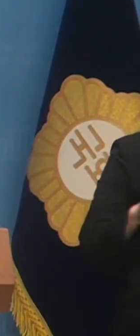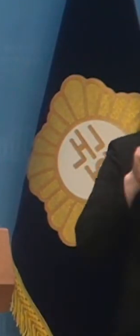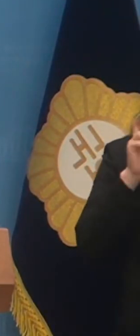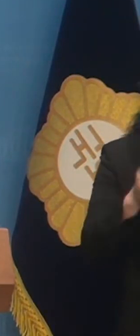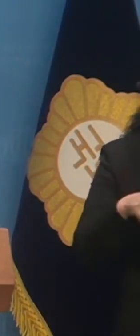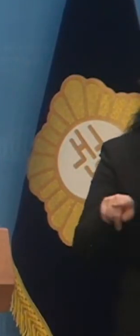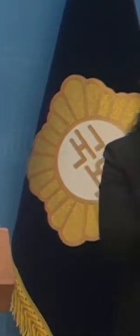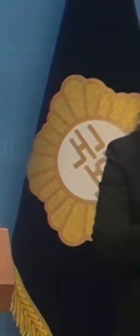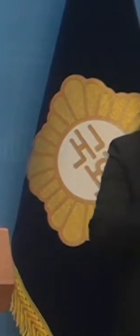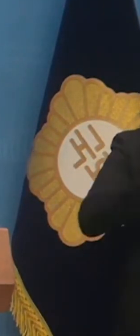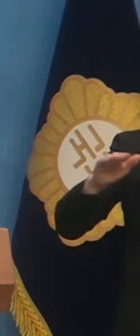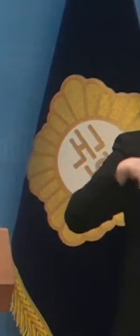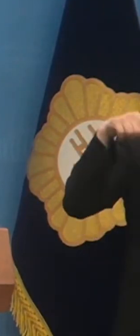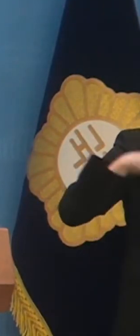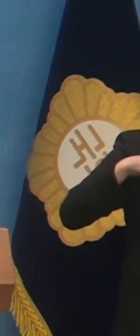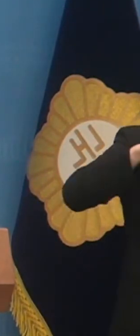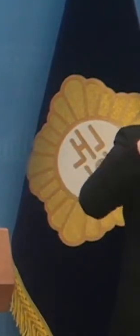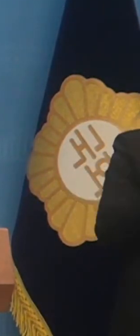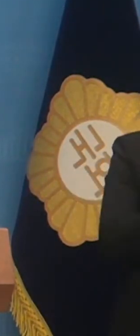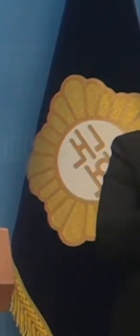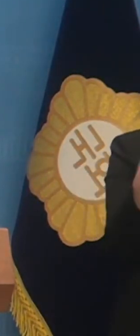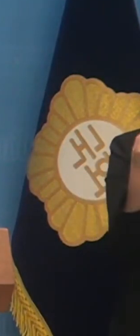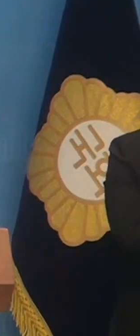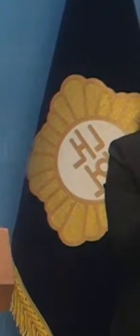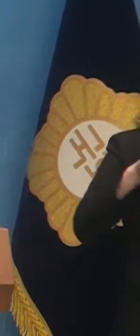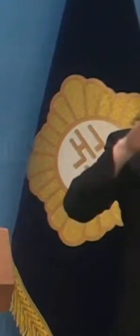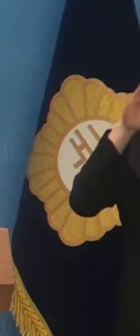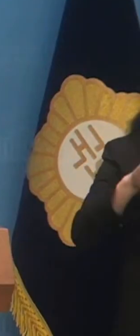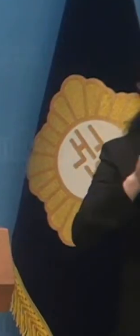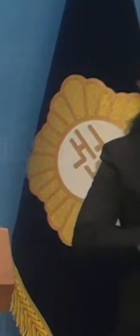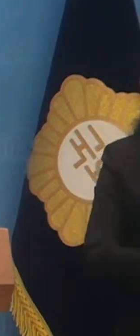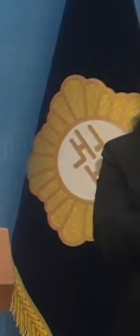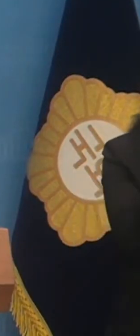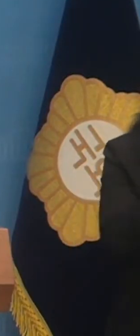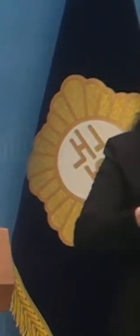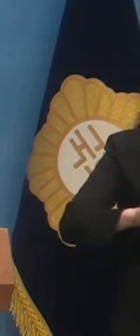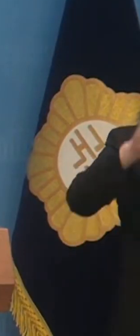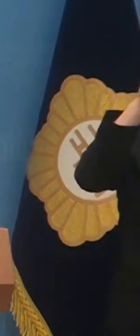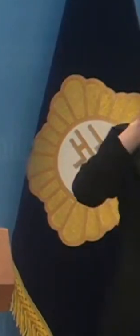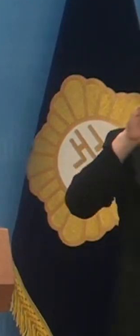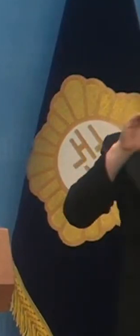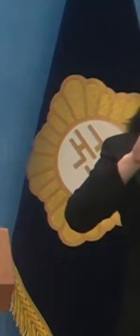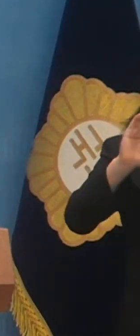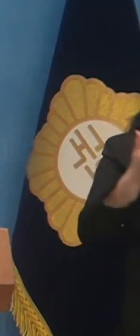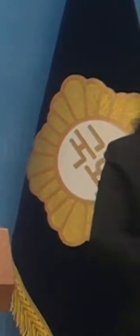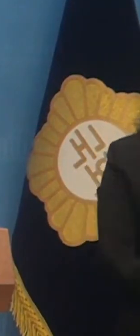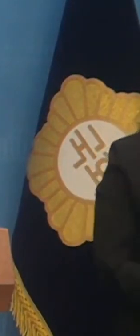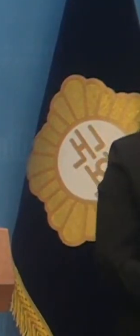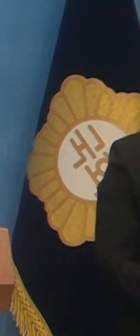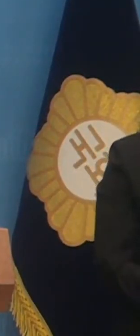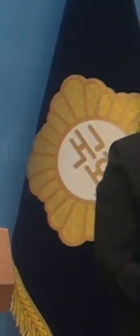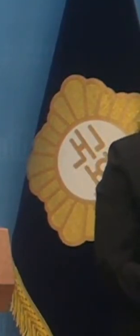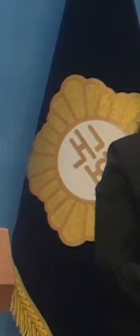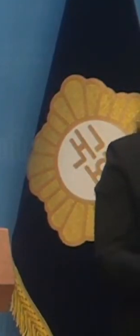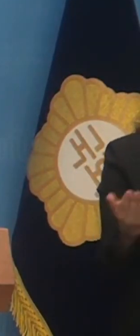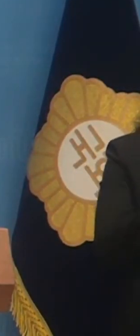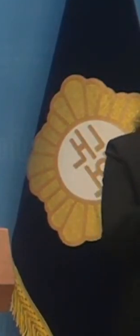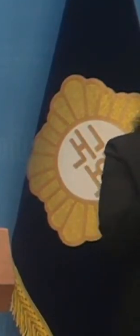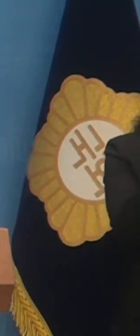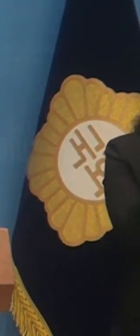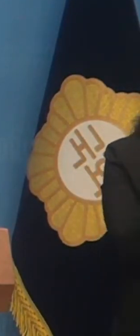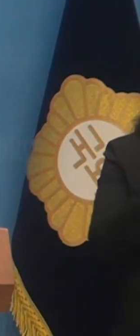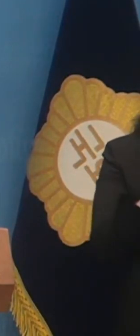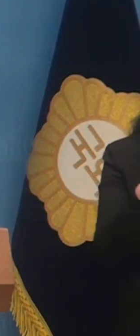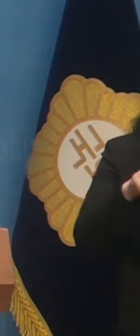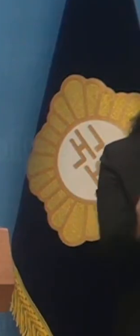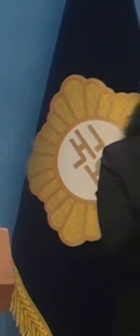대등하게 협상할 수 있을 때 임금차와 빈곤, 불평등도 해소됩니다. 노조법 2.3조 개정을